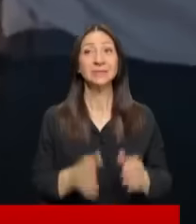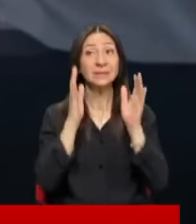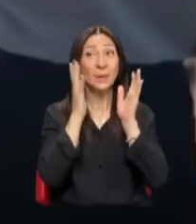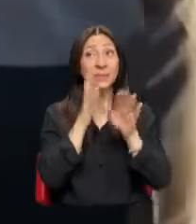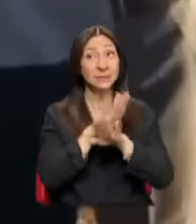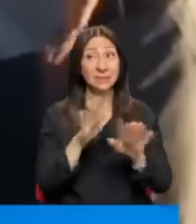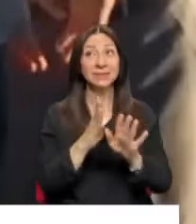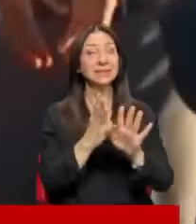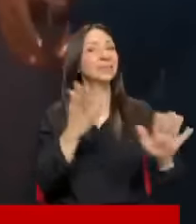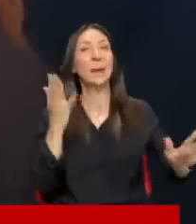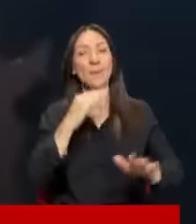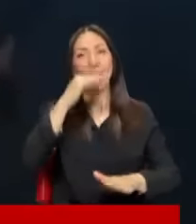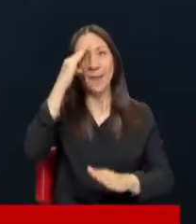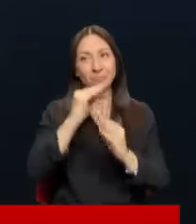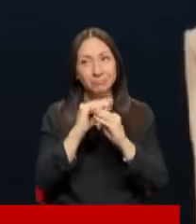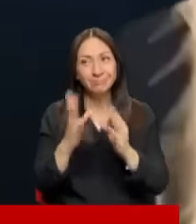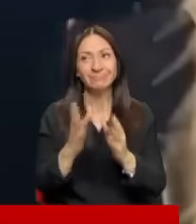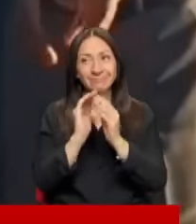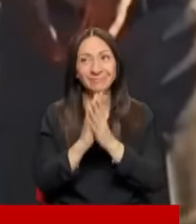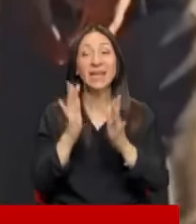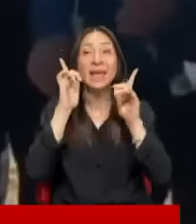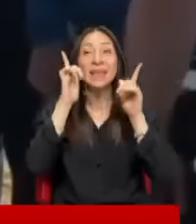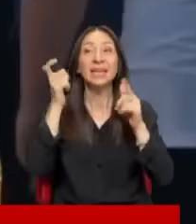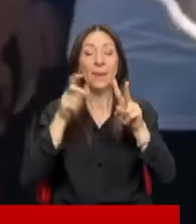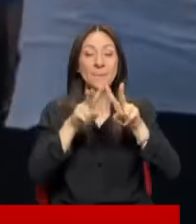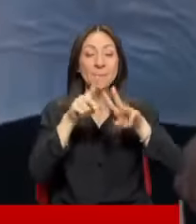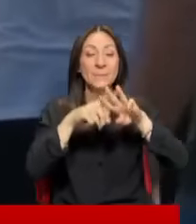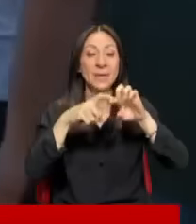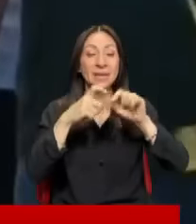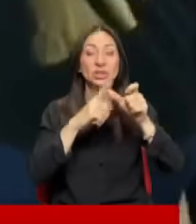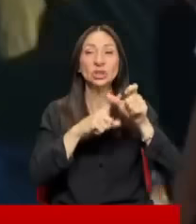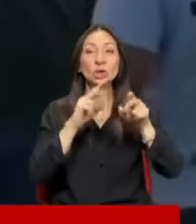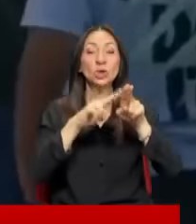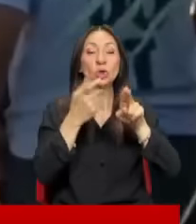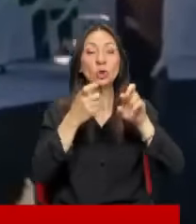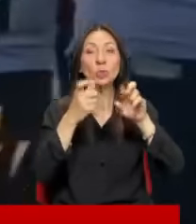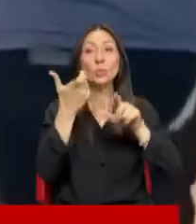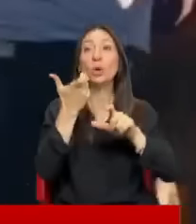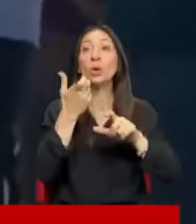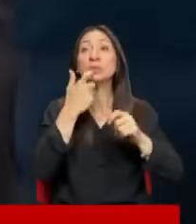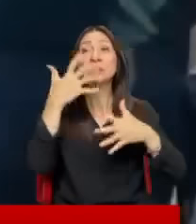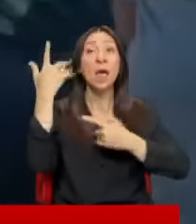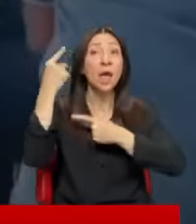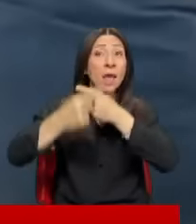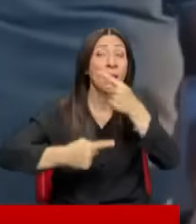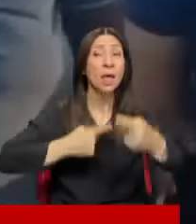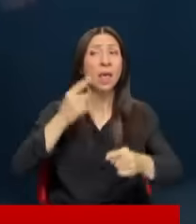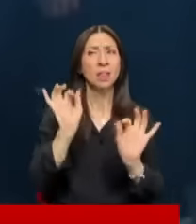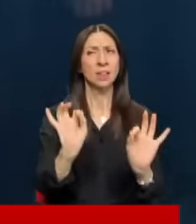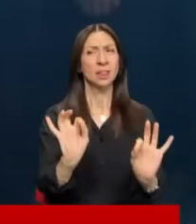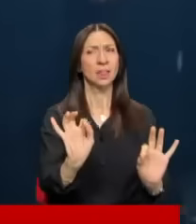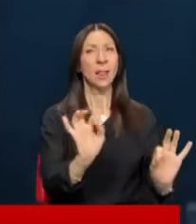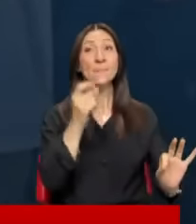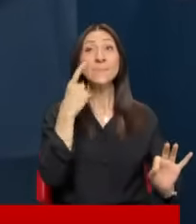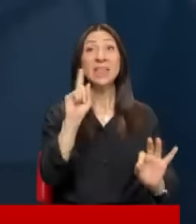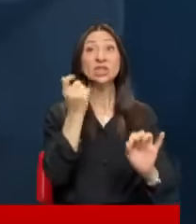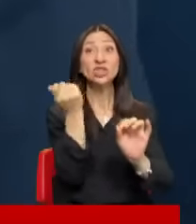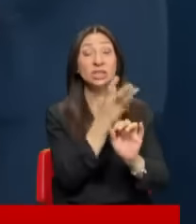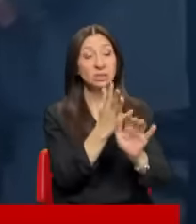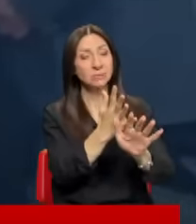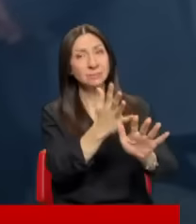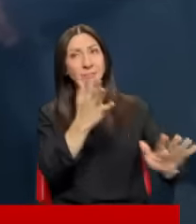Namazdan sonra sıra bayramlaşmadaydı. Edirne'nin Meriç ilçesine bağlı Küplü beldesindeki asırlık gelenek bu yılda bozulmadı. Binlerce kişi